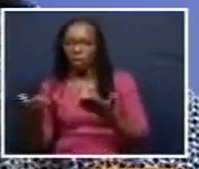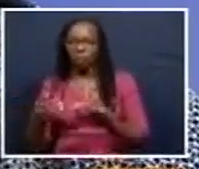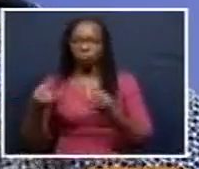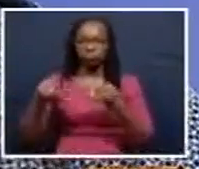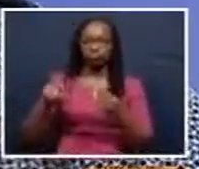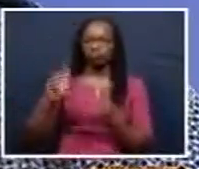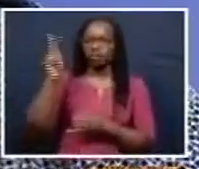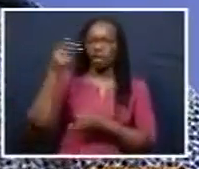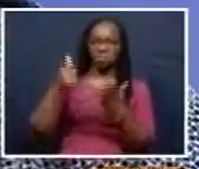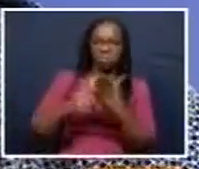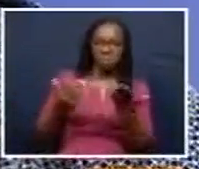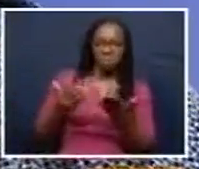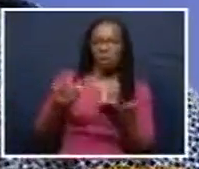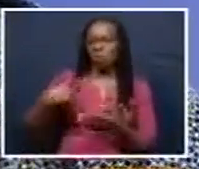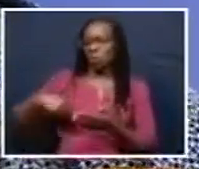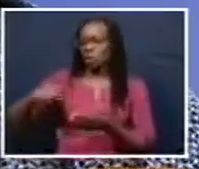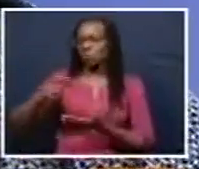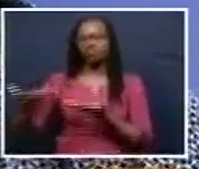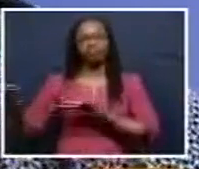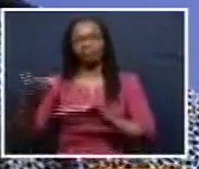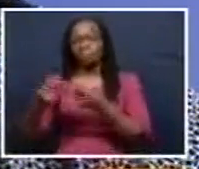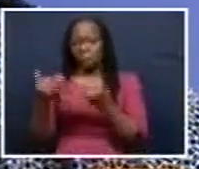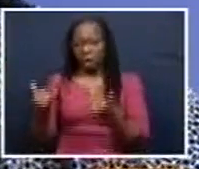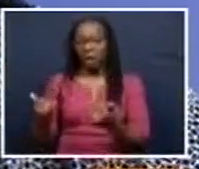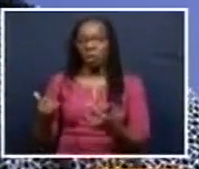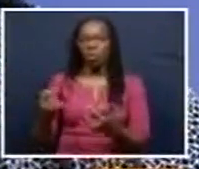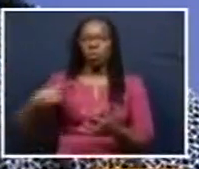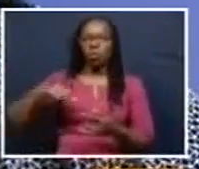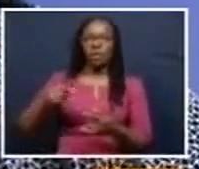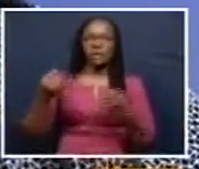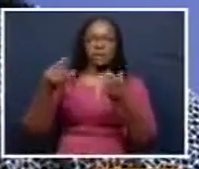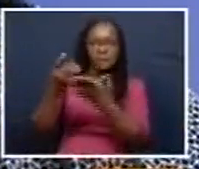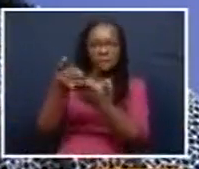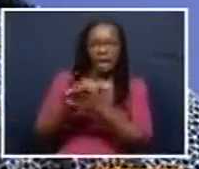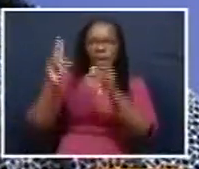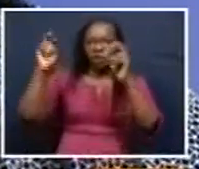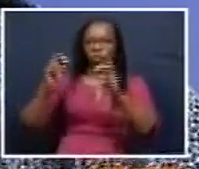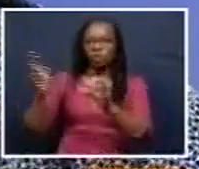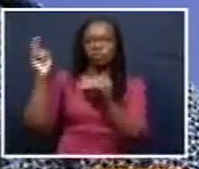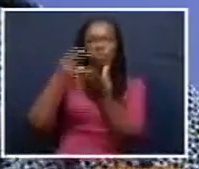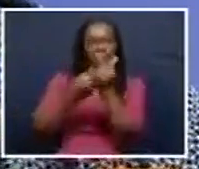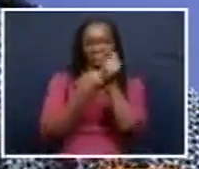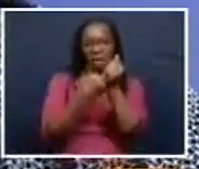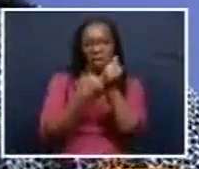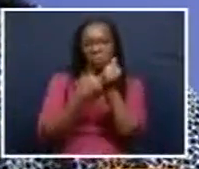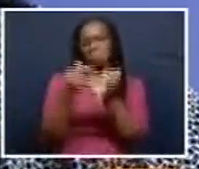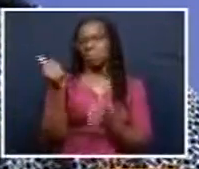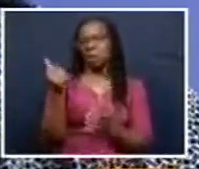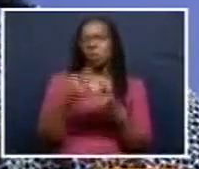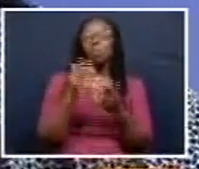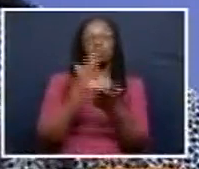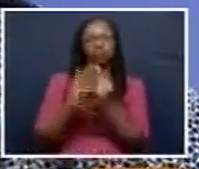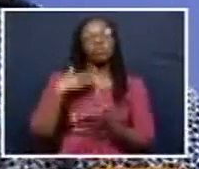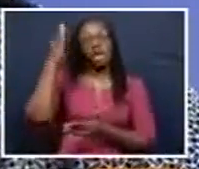inchi. Lakini wakati huu hatujaongea namna ya tunaweza kama tunaweza kushirikiana. Lakini ni watu ninawajua,